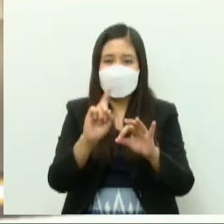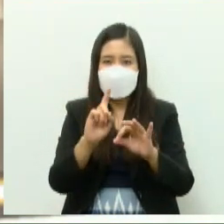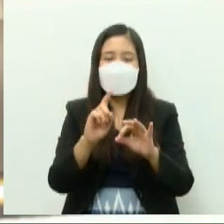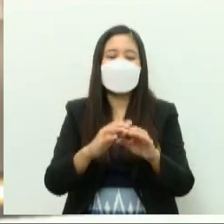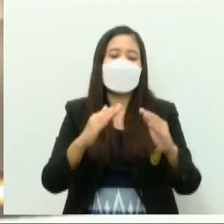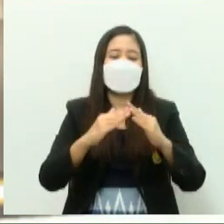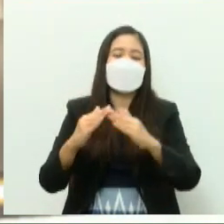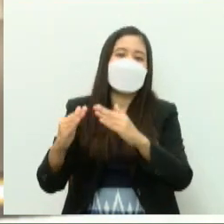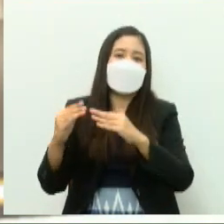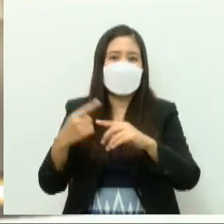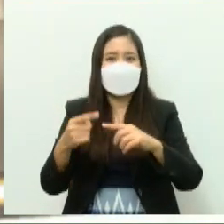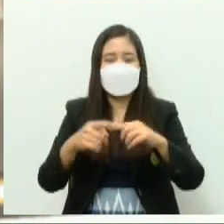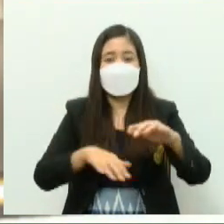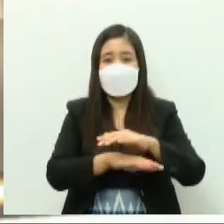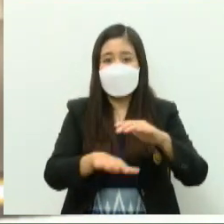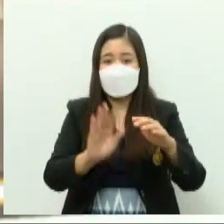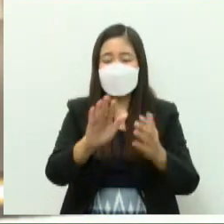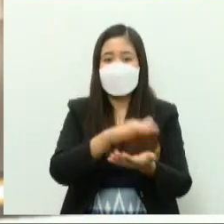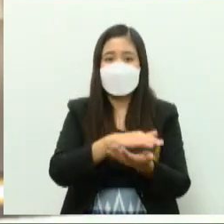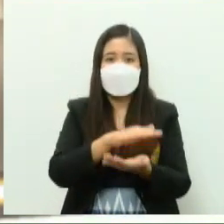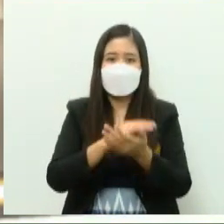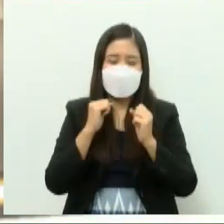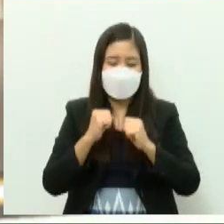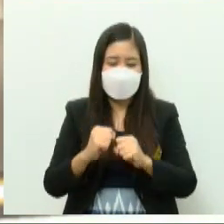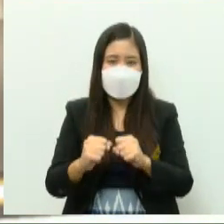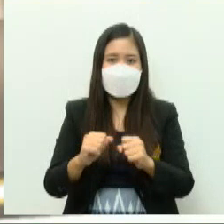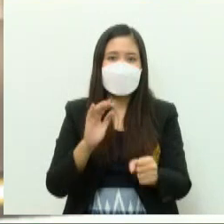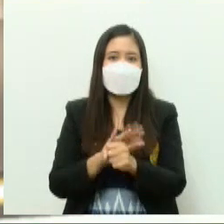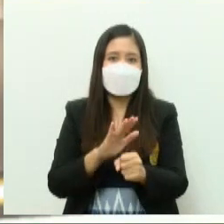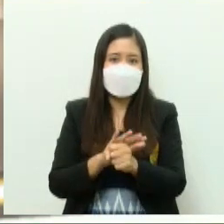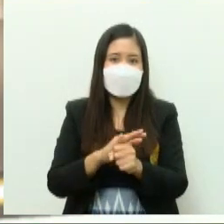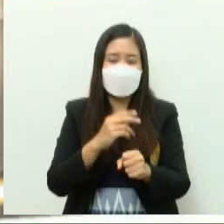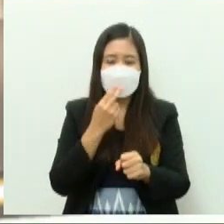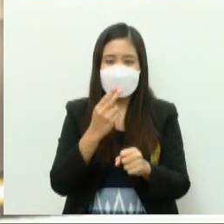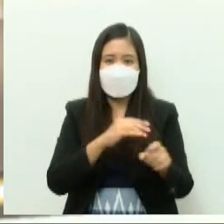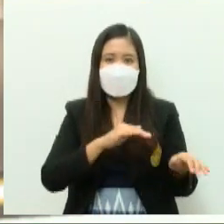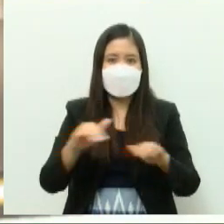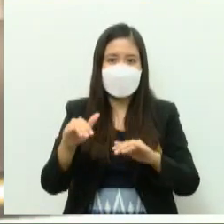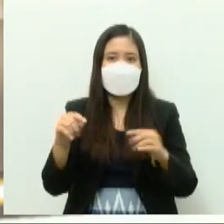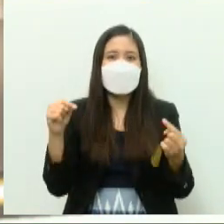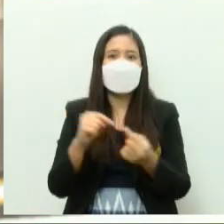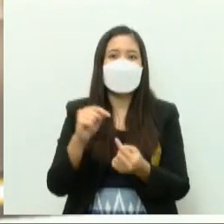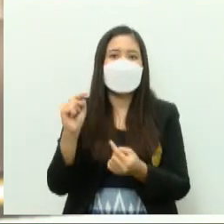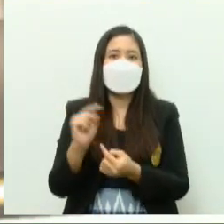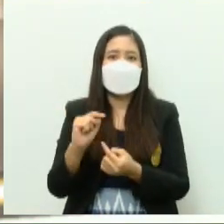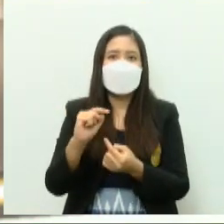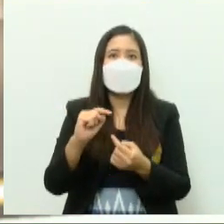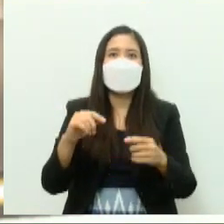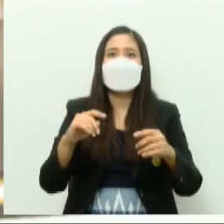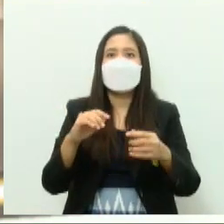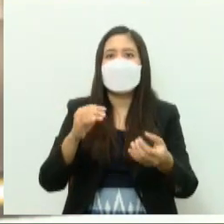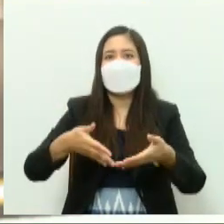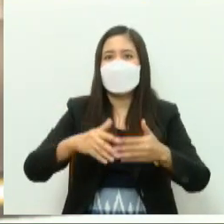างสถานศึกษาเองพยายามที่จะปรับให้มีความพร้อมในการที่จะรองรับการมาเรียนรวมกันและ